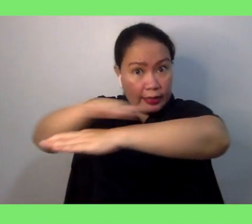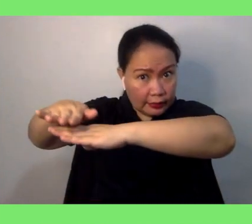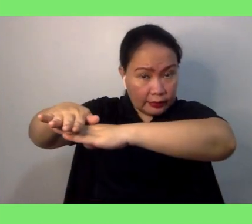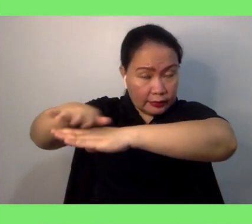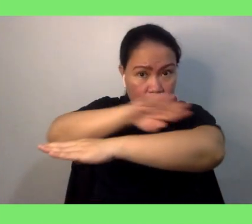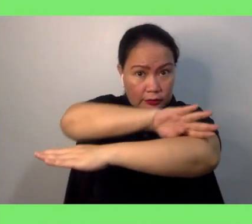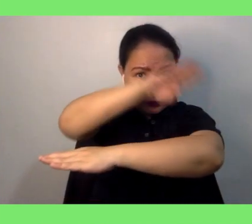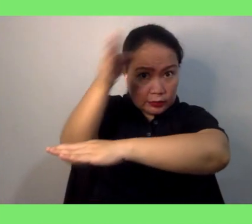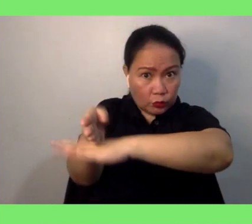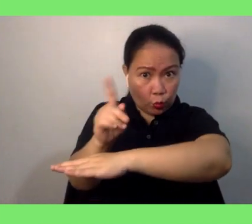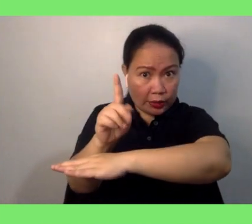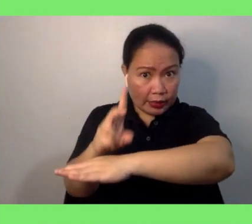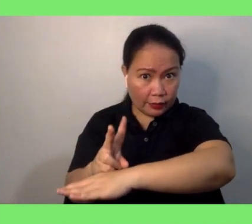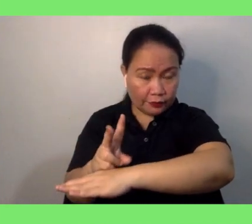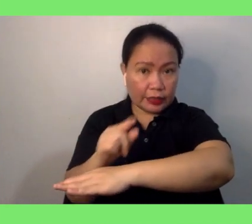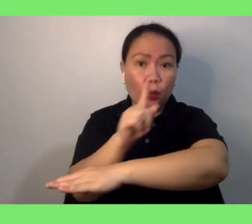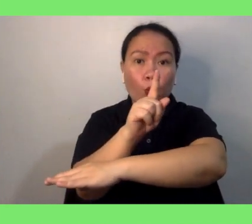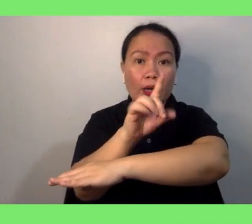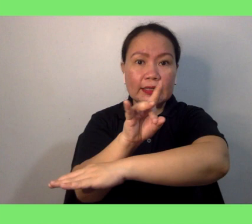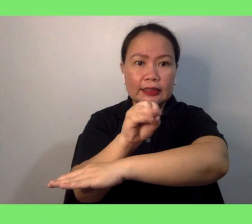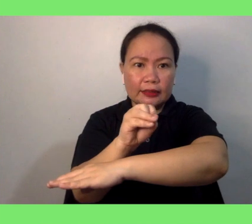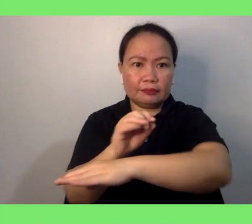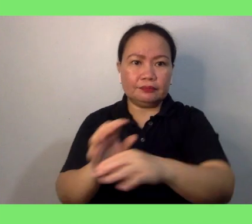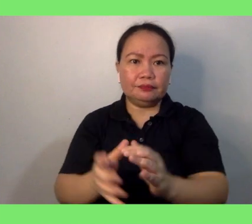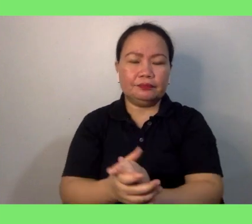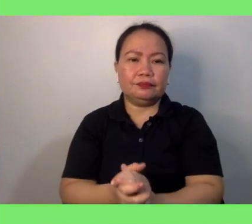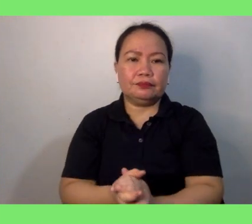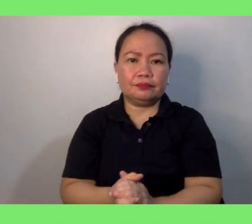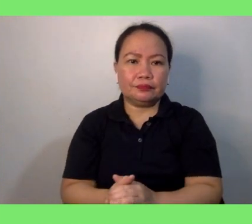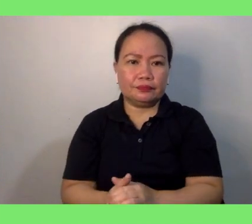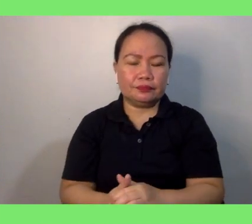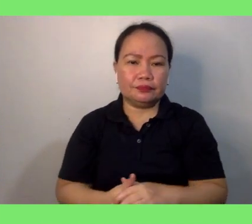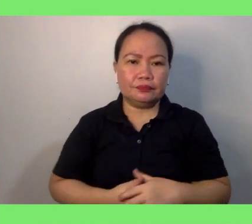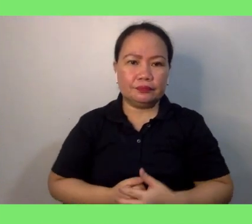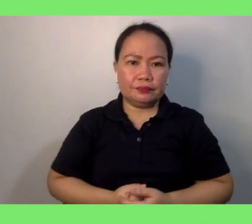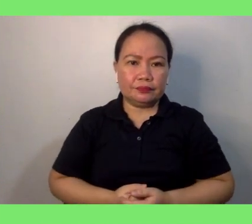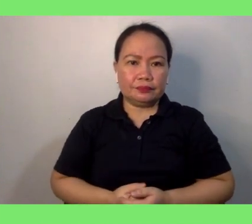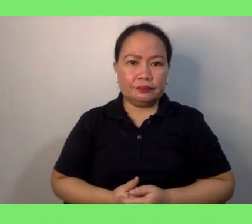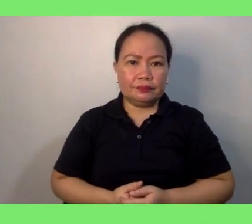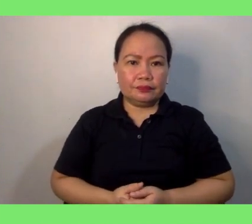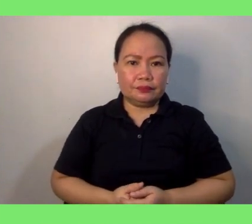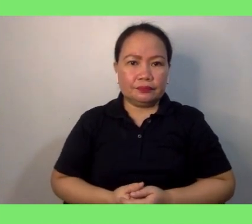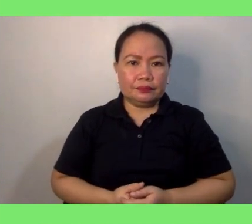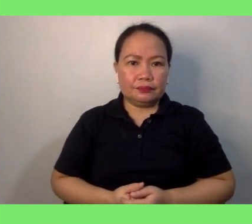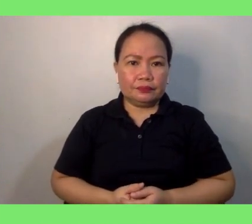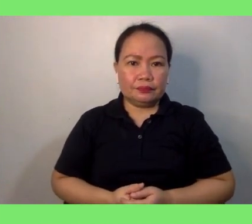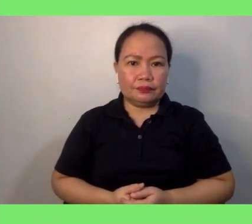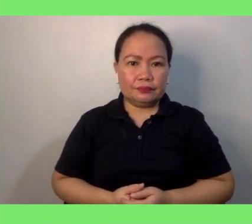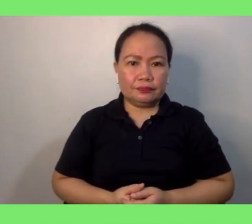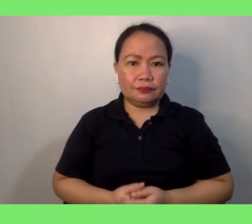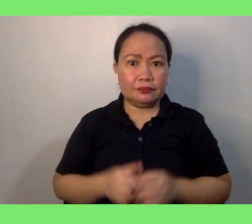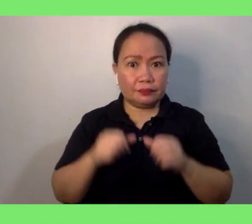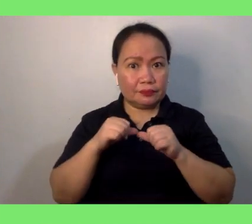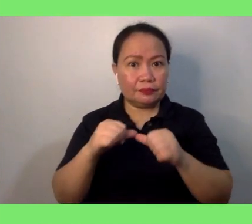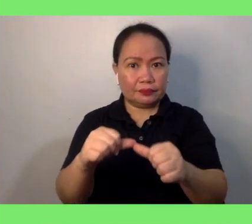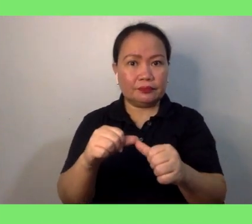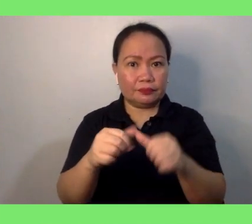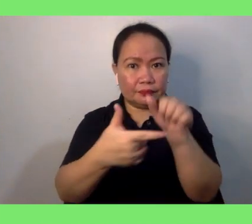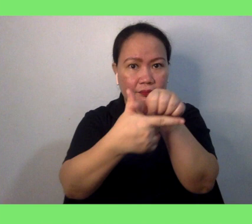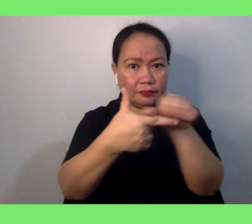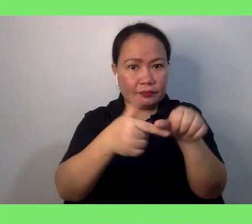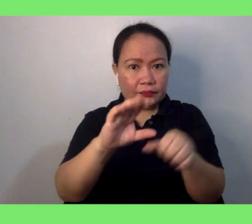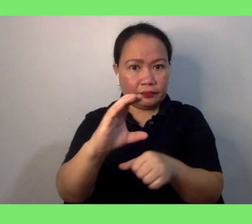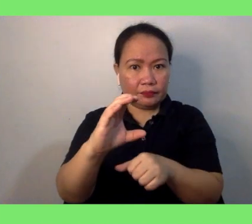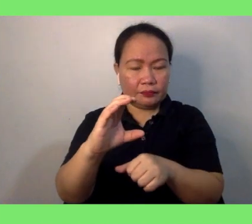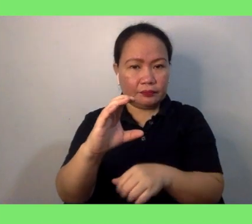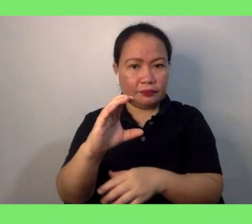180. So, ito, 180 rin yan. Okay, pwede natin gamitin yung concept na yon. Next. So, let's proceed to angle